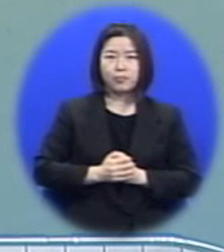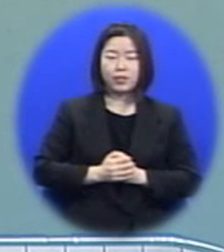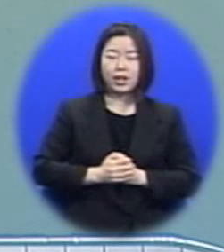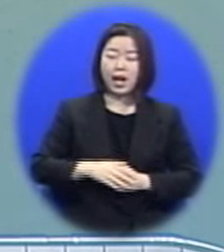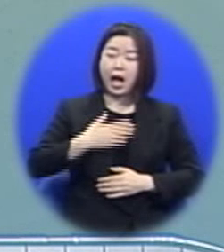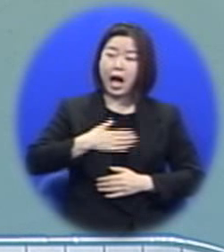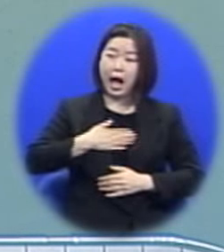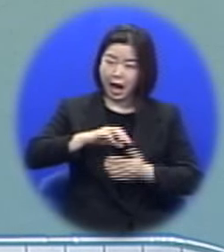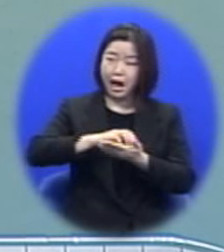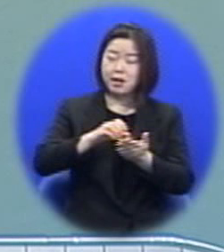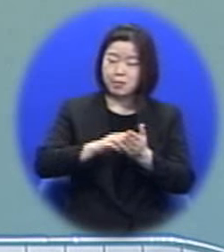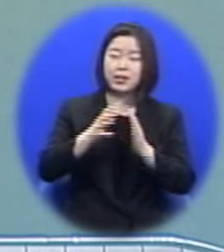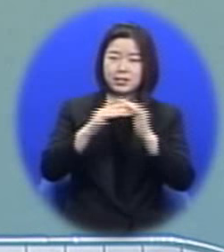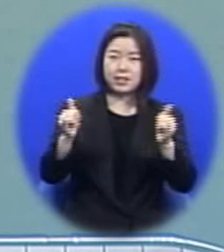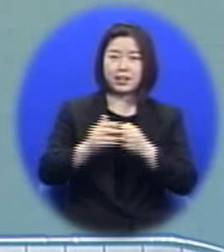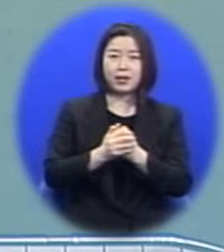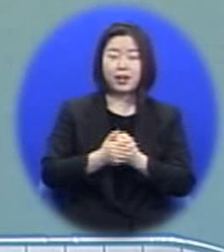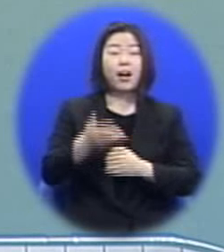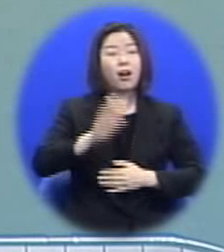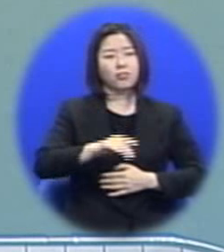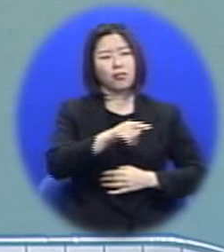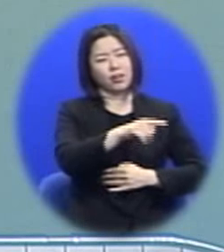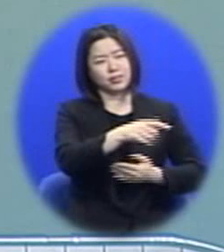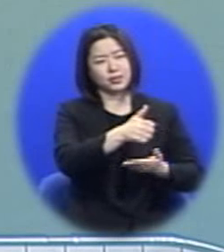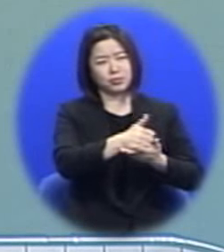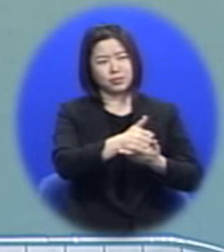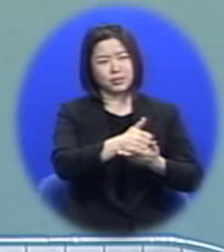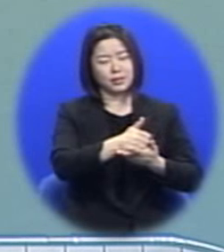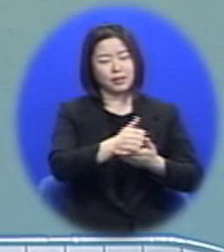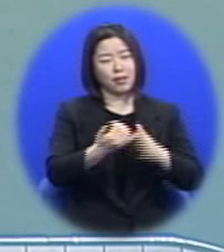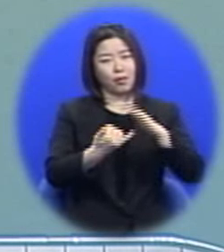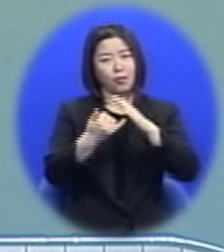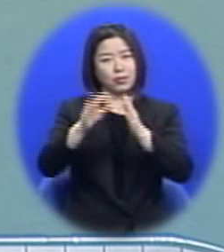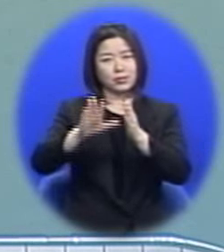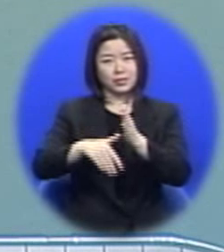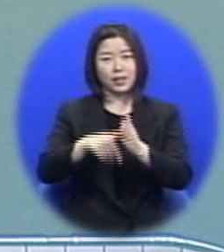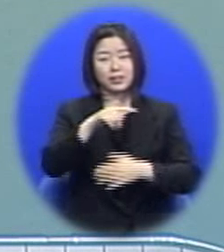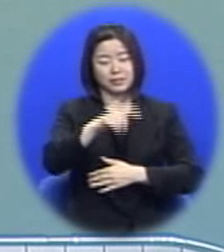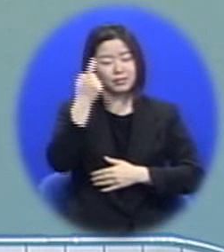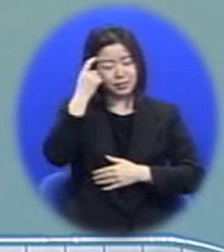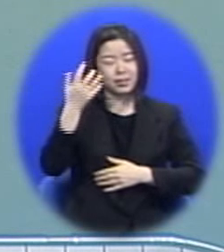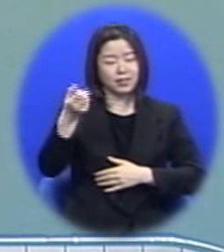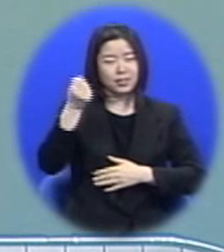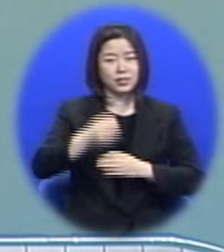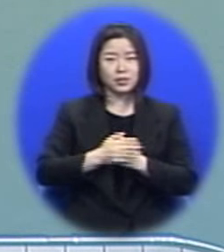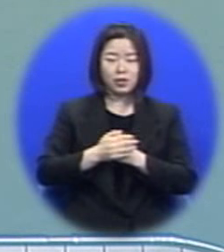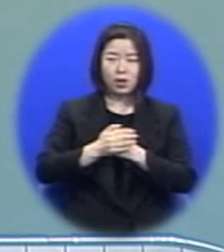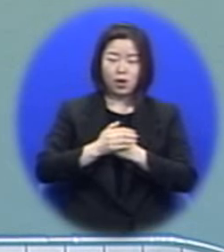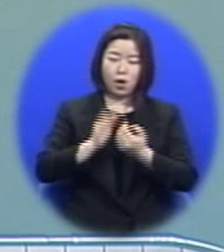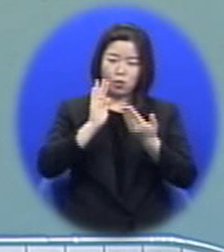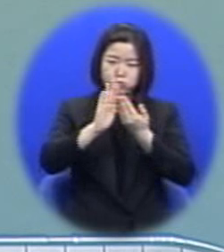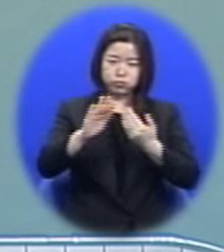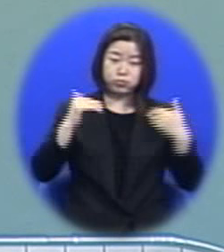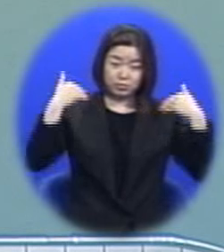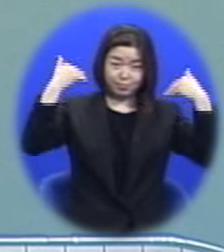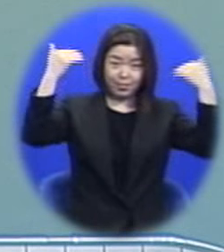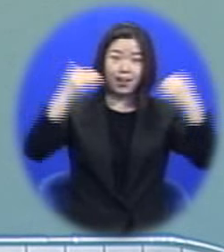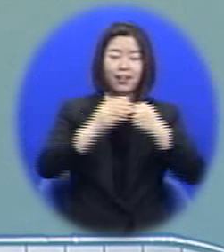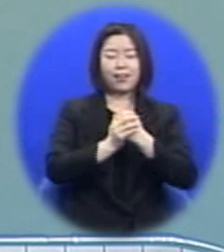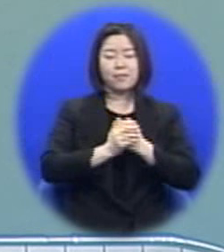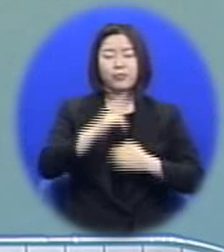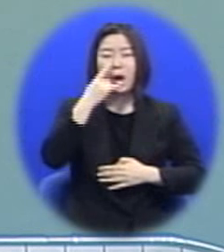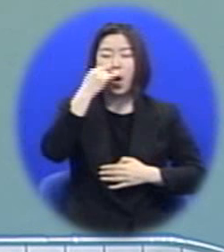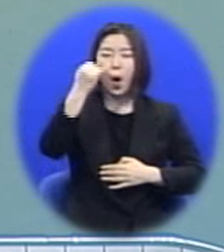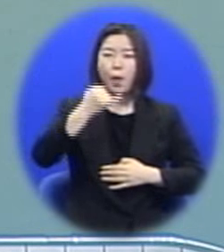알만한 분입니다. 그런데 그분이 정말 그렇게 생각하셨대요. 나중에서야 어머님이 따뜻한